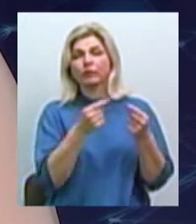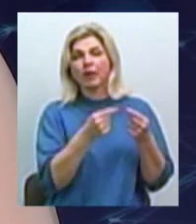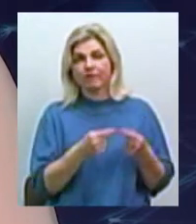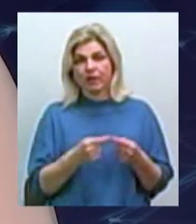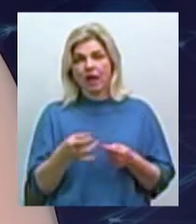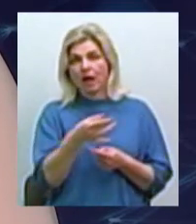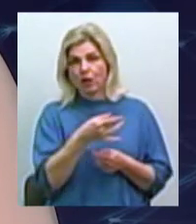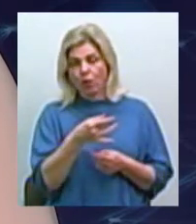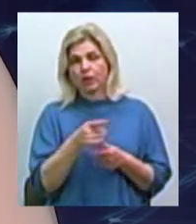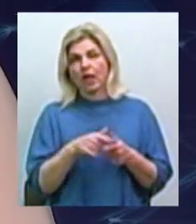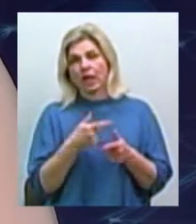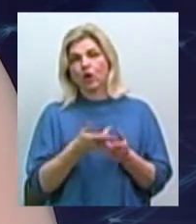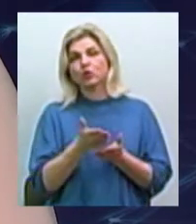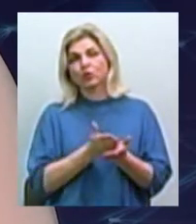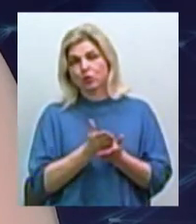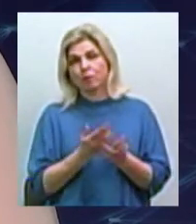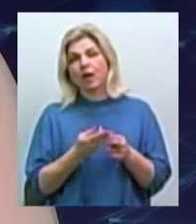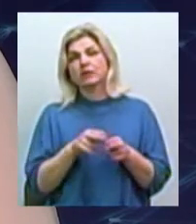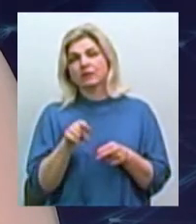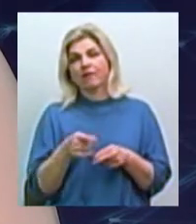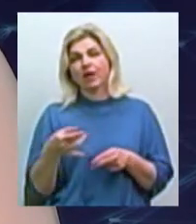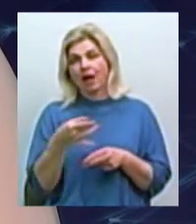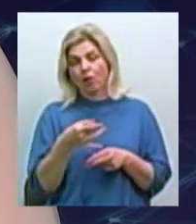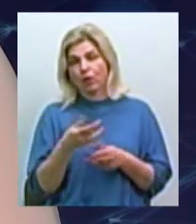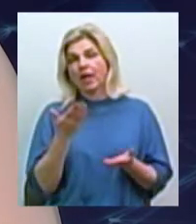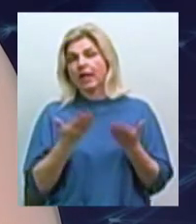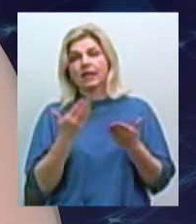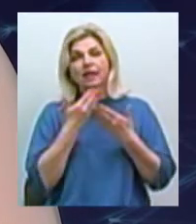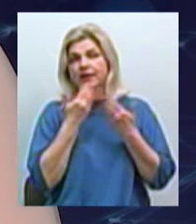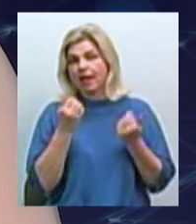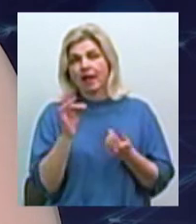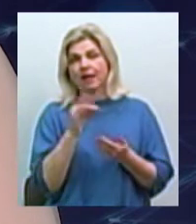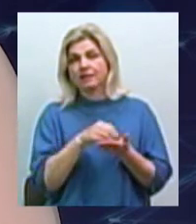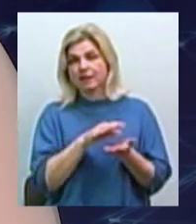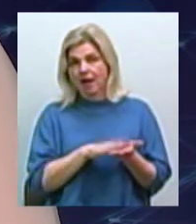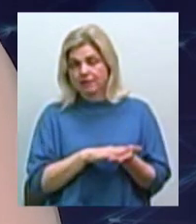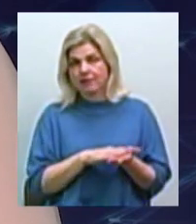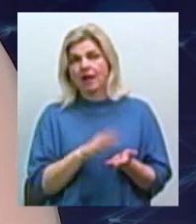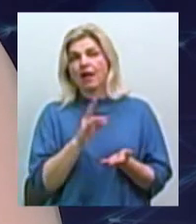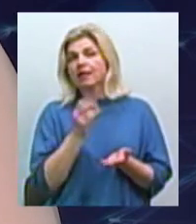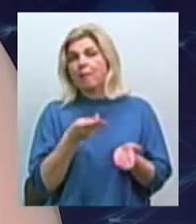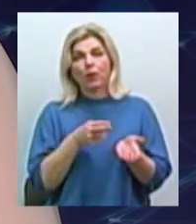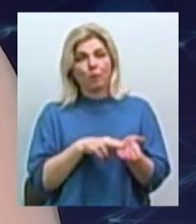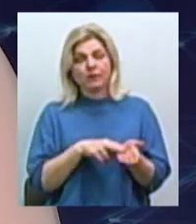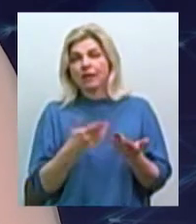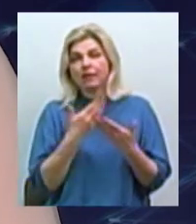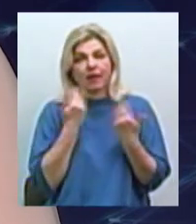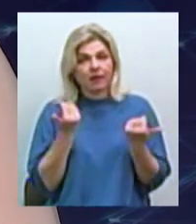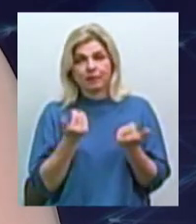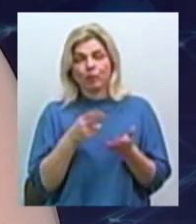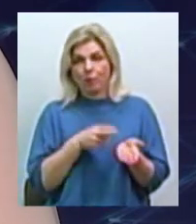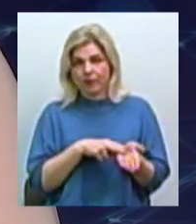міграційної служби цього району. Якщо ж особа не має реєстрації, тобто не зареєстрована ніде, так,